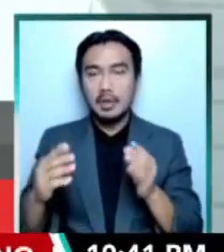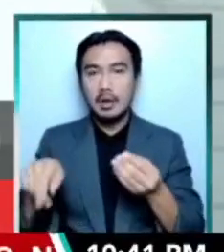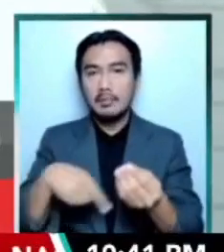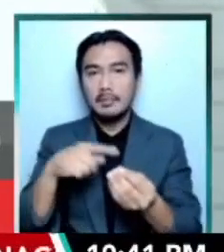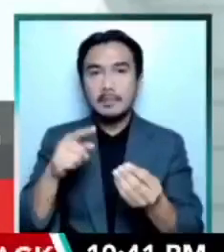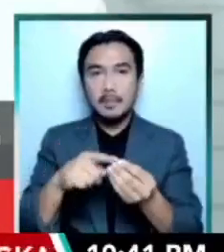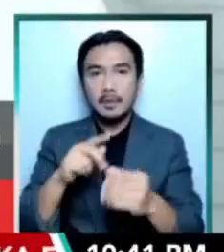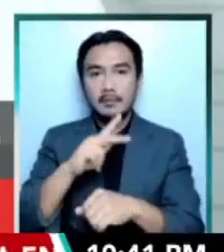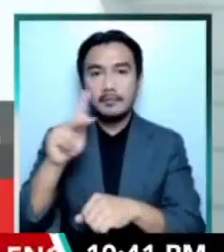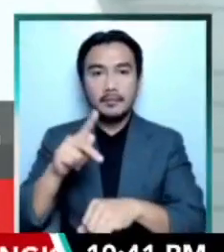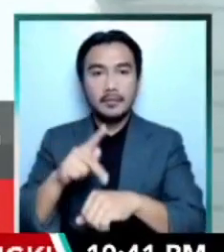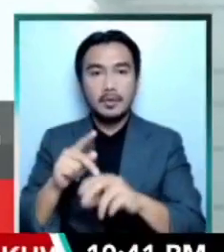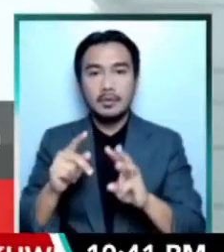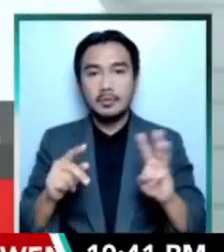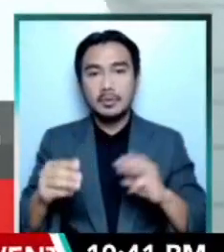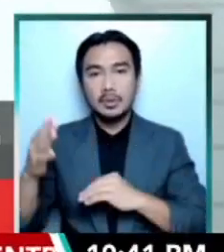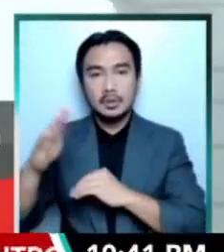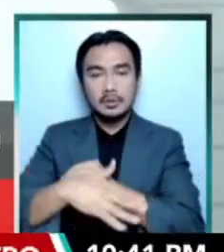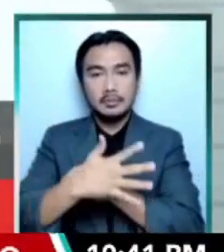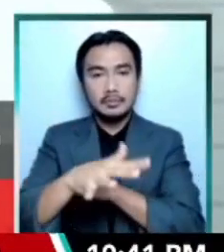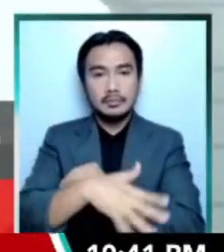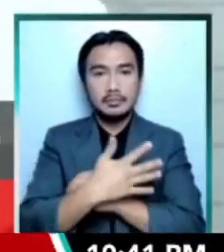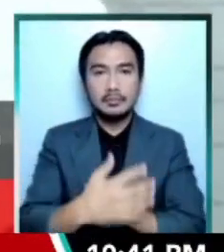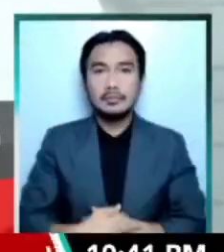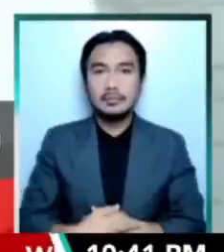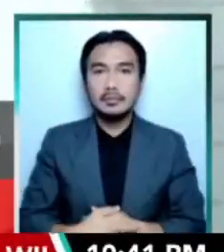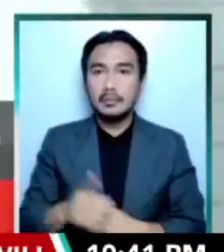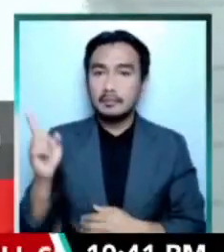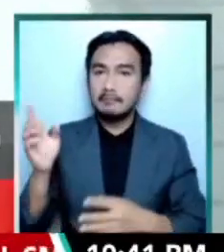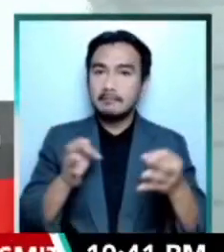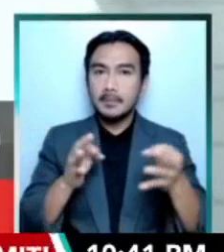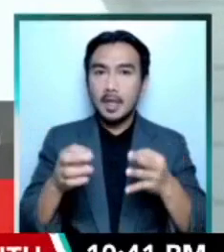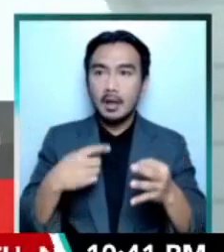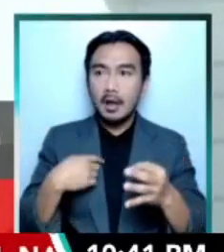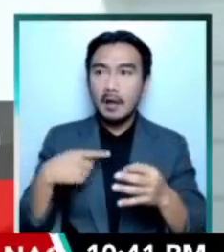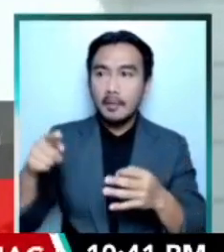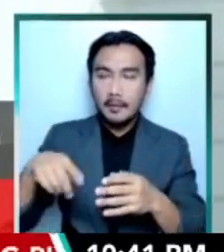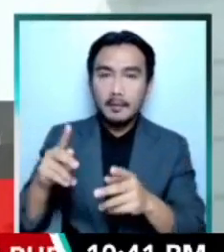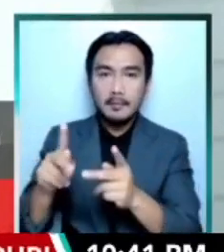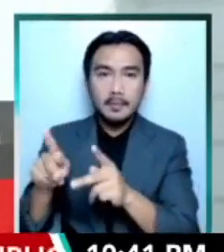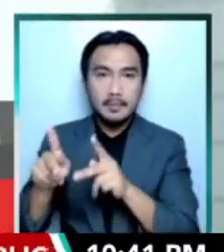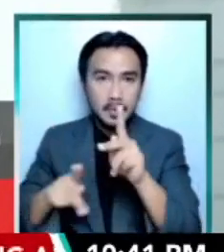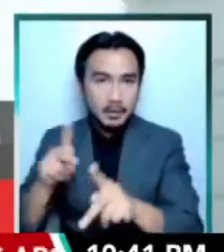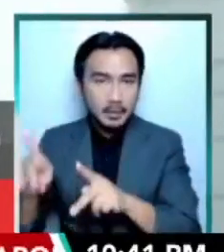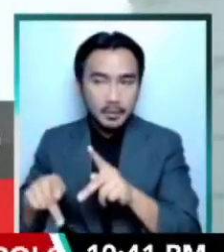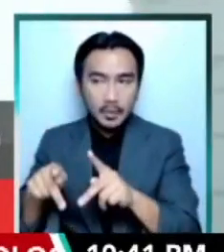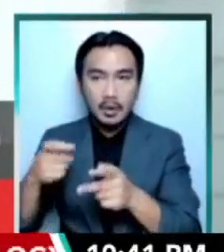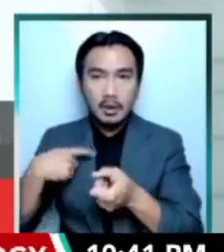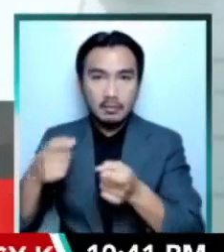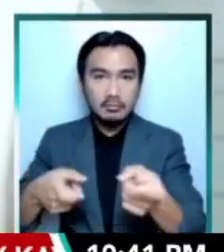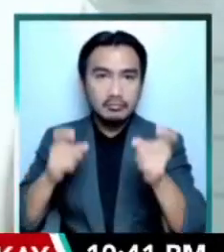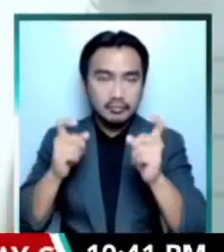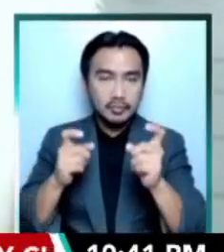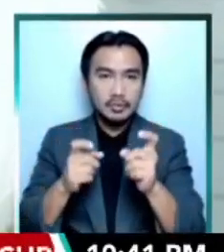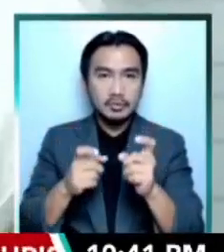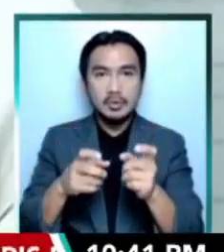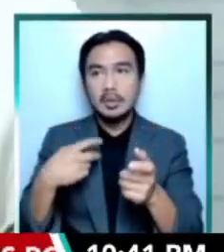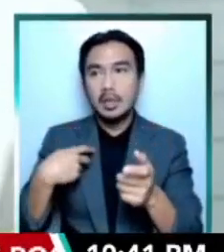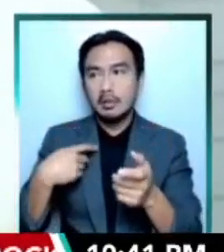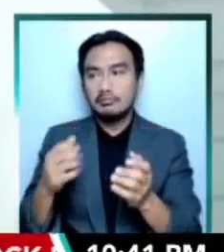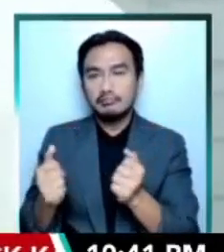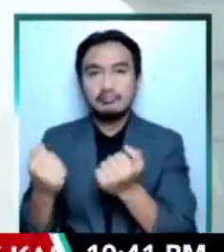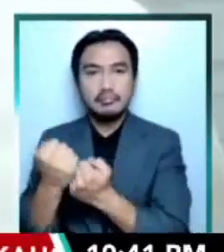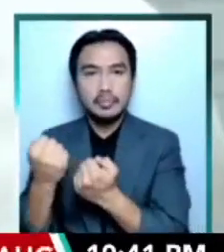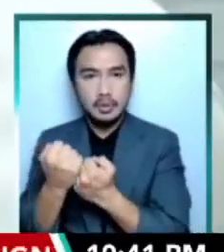If I need to be with the fisher folks, I'll be with them. If the Zelensky can do it, we can do it also. No, not jet ski. Meron